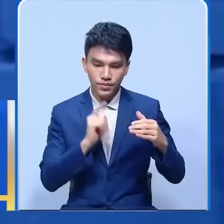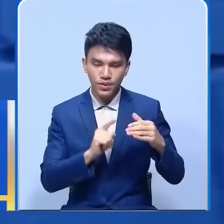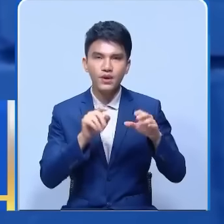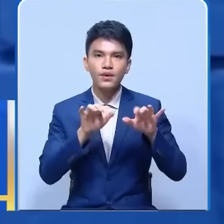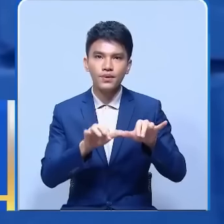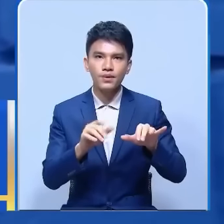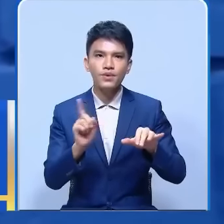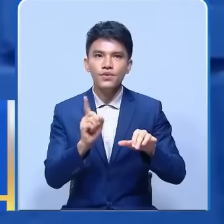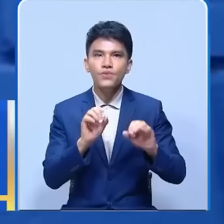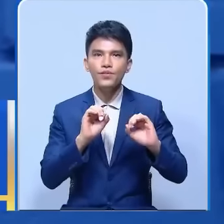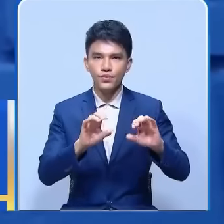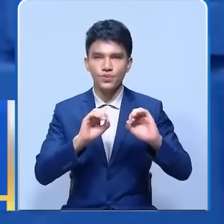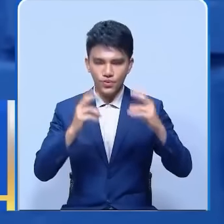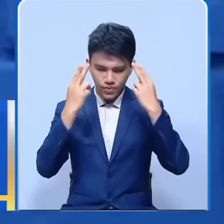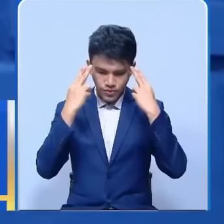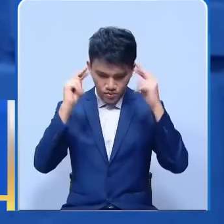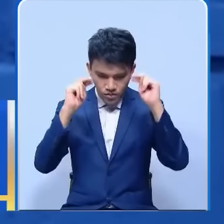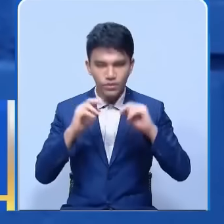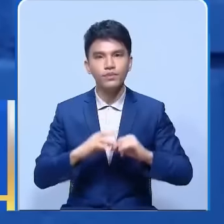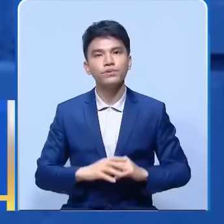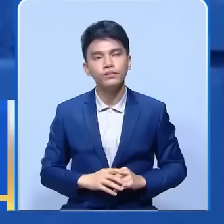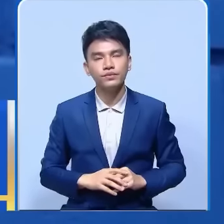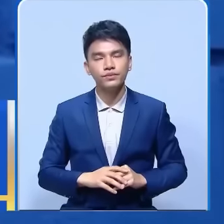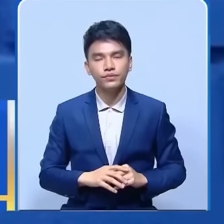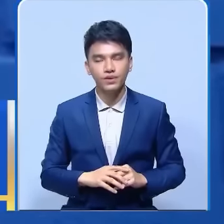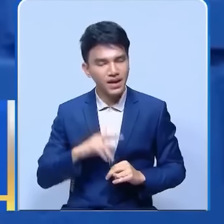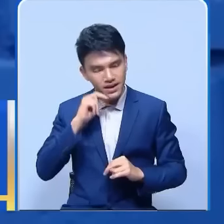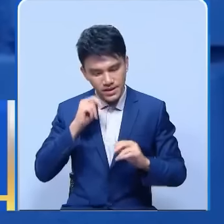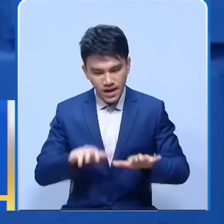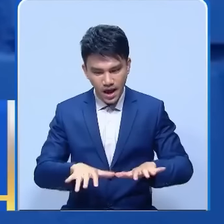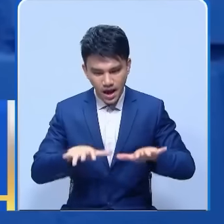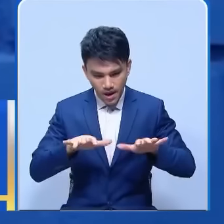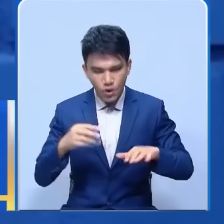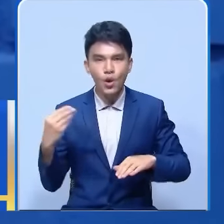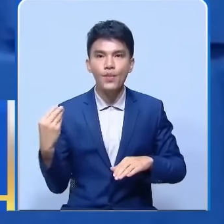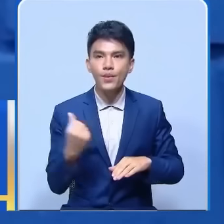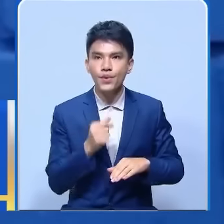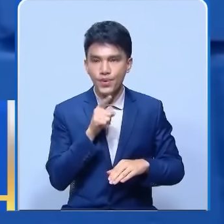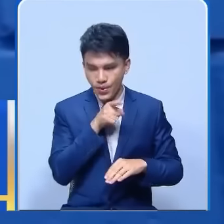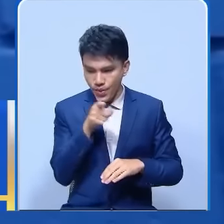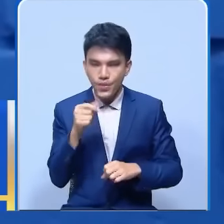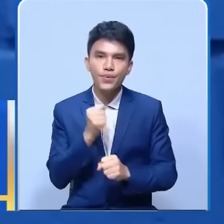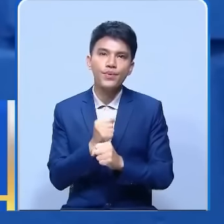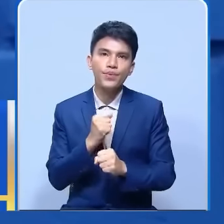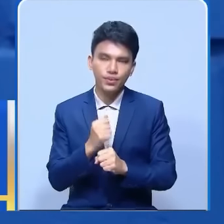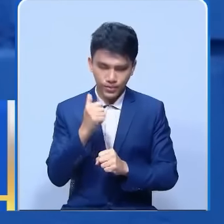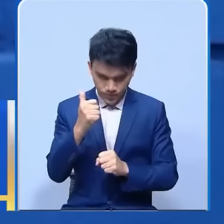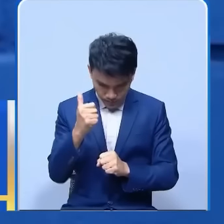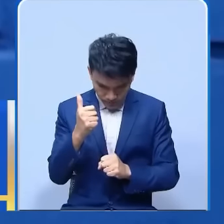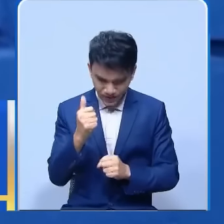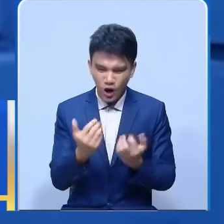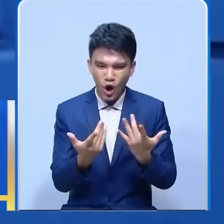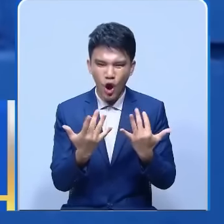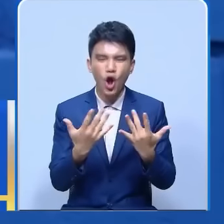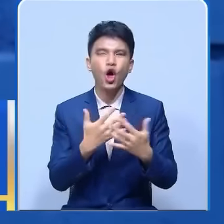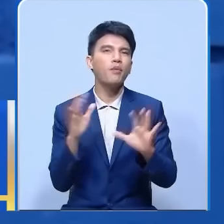ชิงสอนมวยนายกเลยบอกว่าเรื่องน้ำท่วมเนี่ยนะเป็นเรื่องเร่งด่วนที่รัฐบาลสั่งการได้เลยไม่ต้องรอแถ